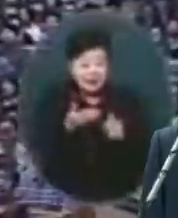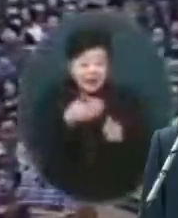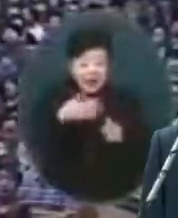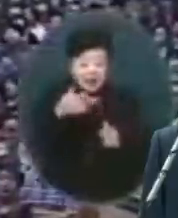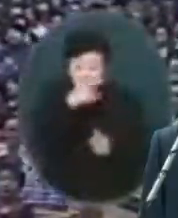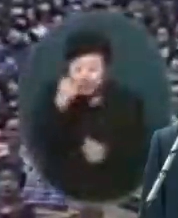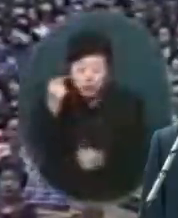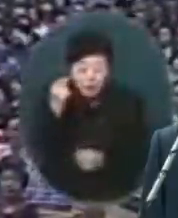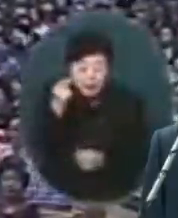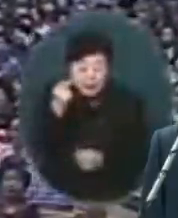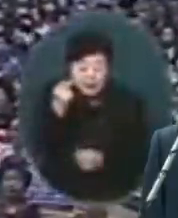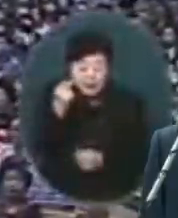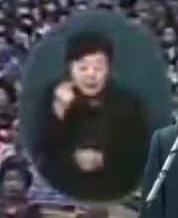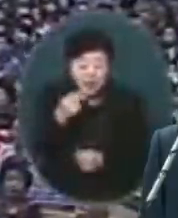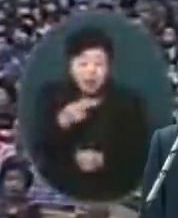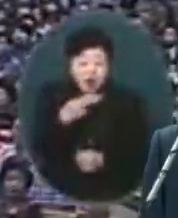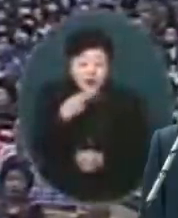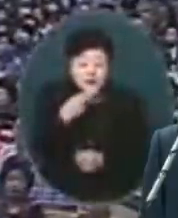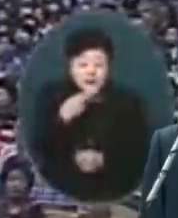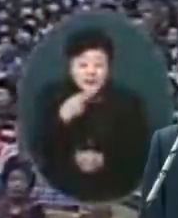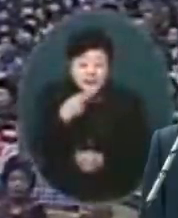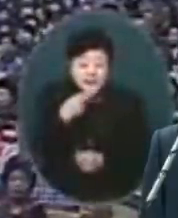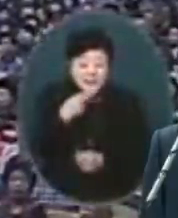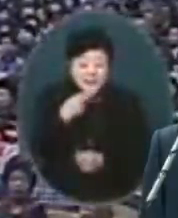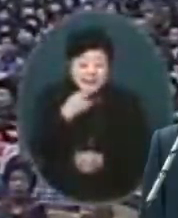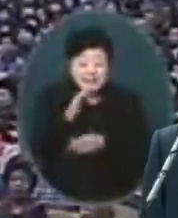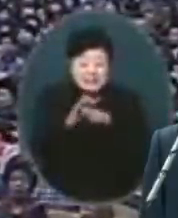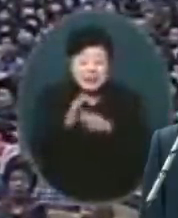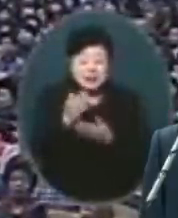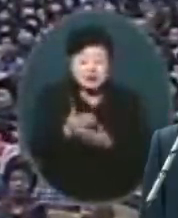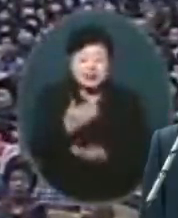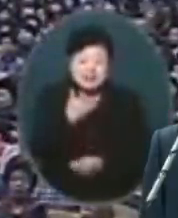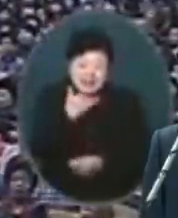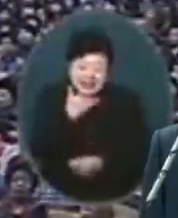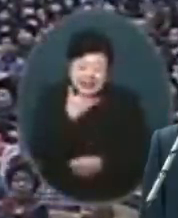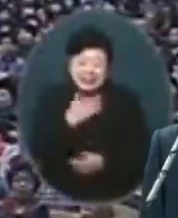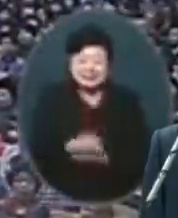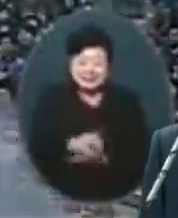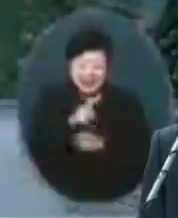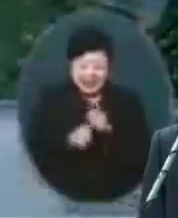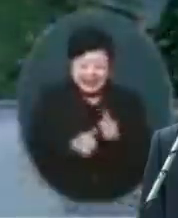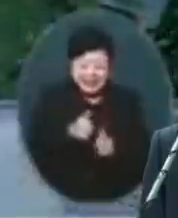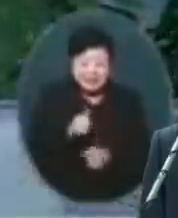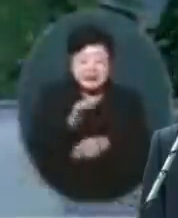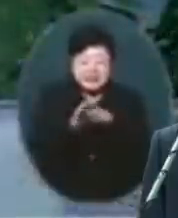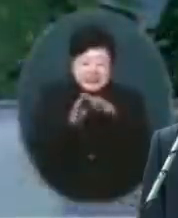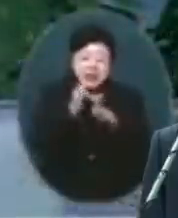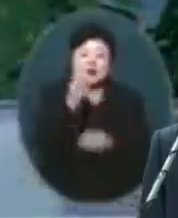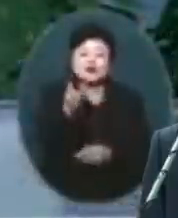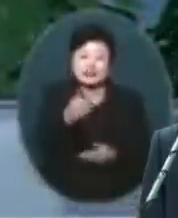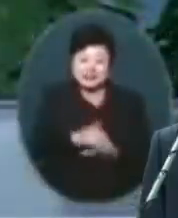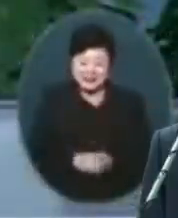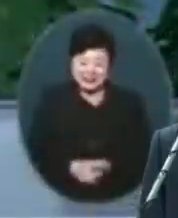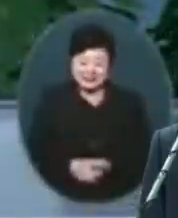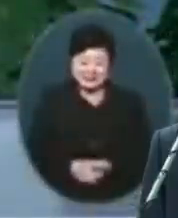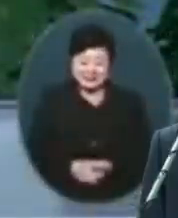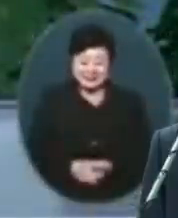가서 부족함이 없이 채워주기를 기다리면 하나님이 채워주시는 것입니다.